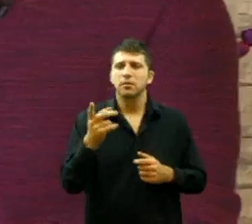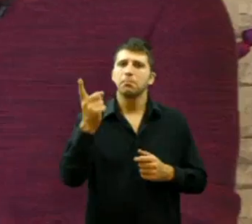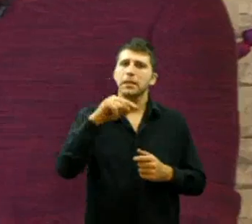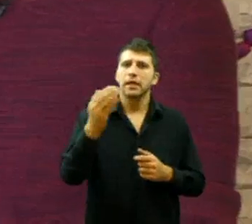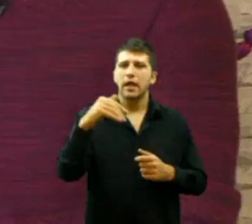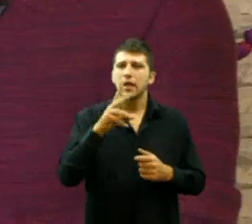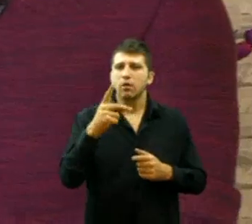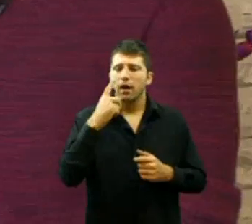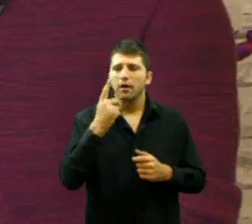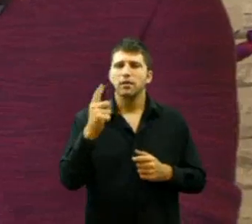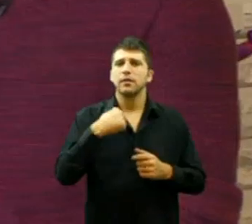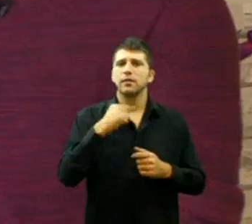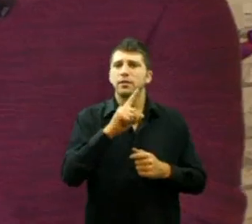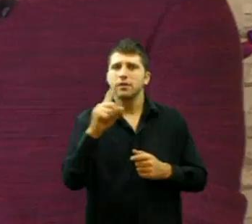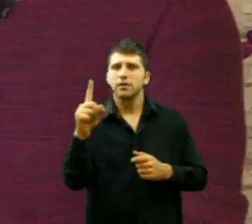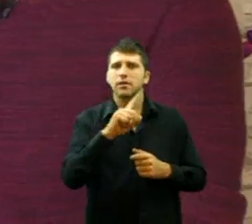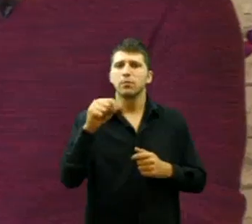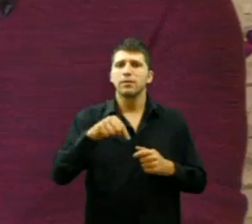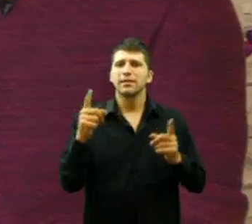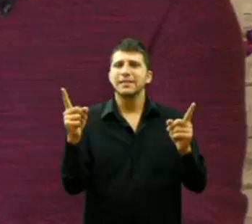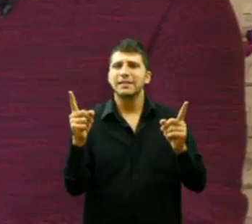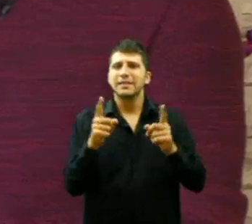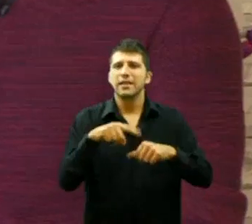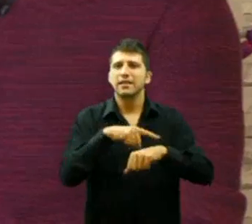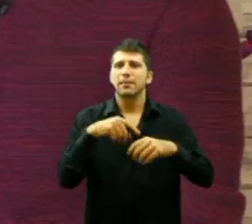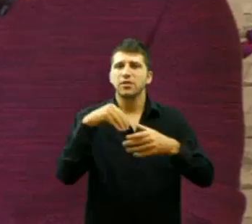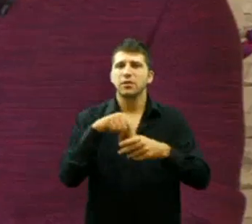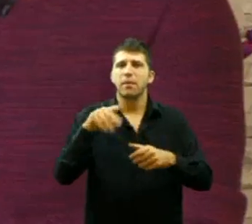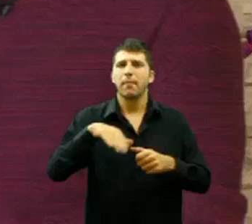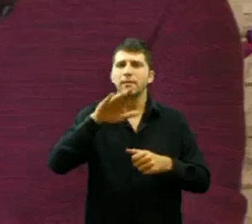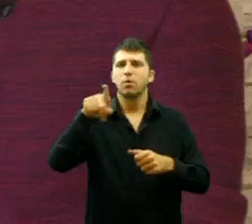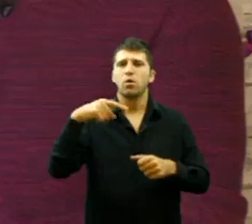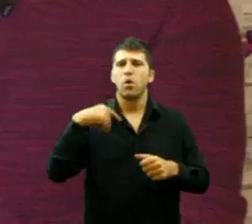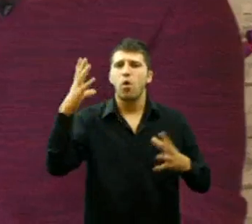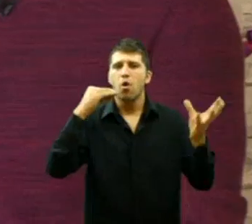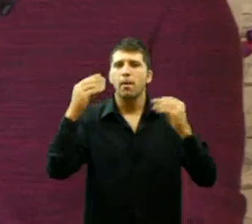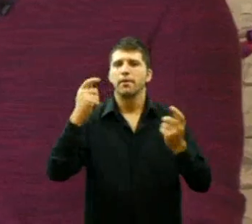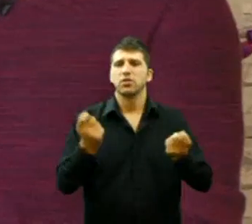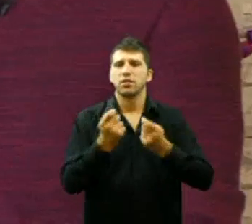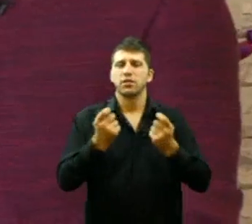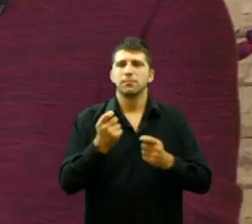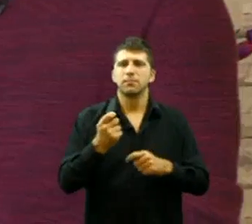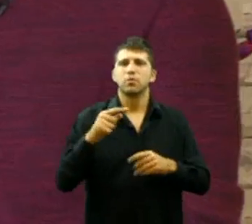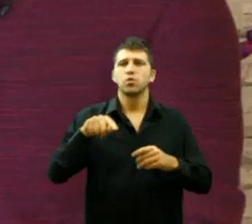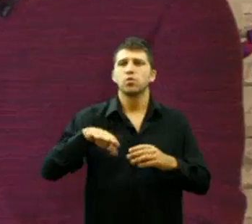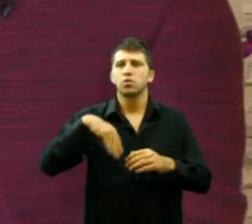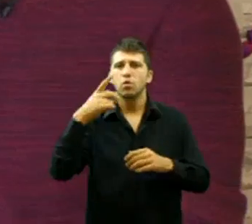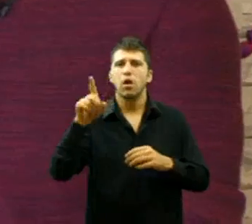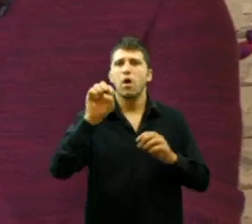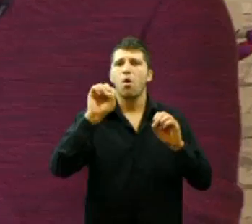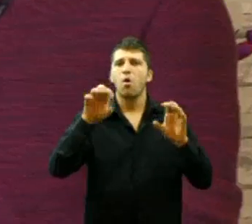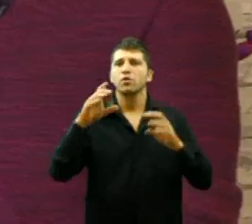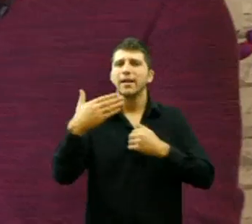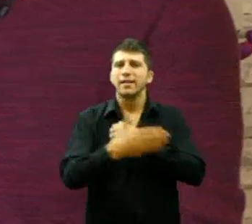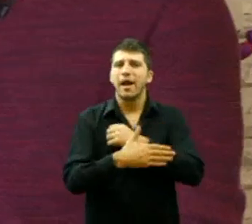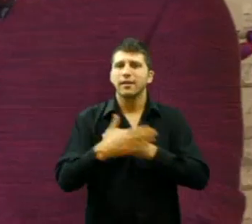dediler. Gittik bu kısa bir evrede bu basketbolu orada öğrenmeye çalıştık. Ondan sonra hocaların yardımıyla işte biz